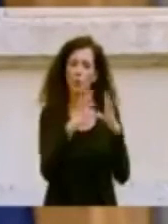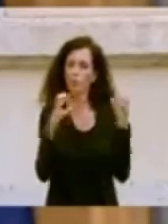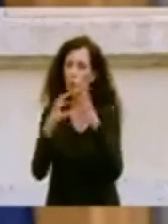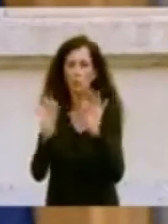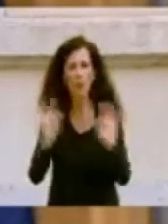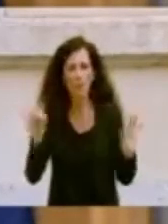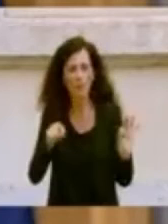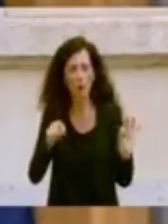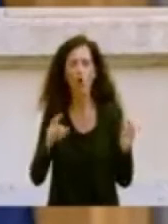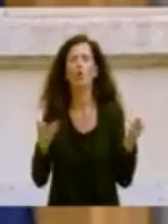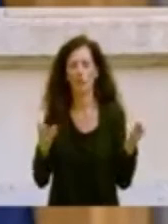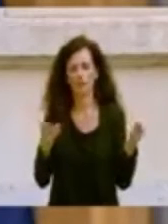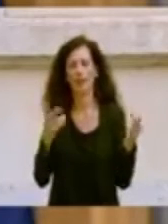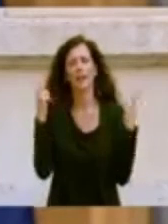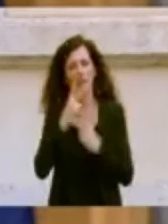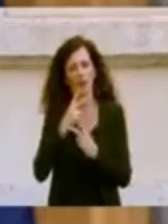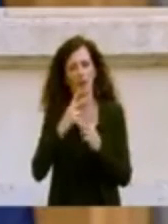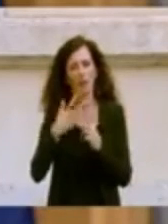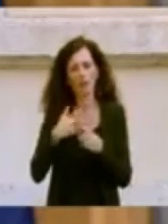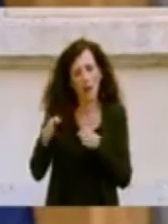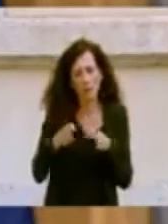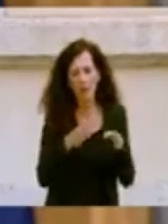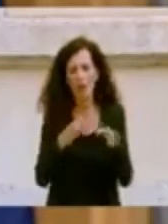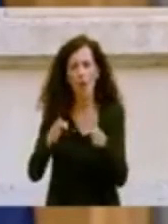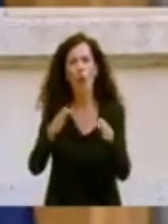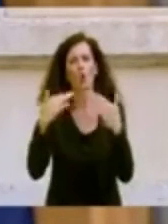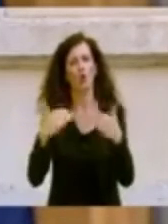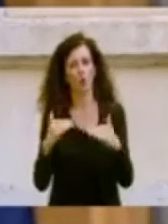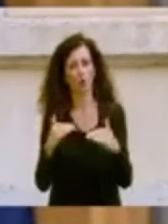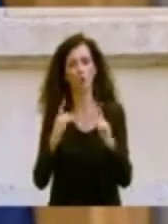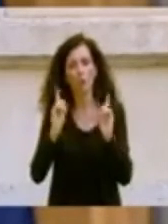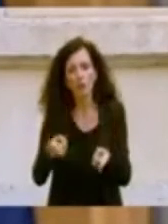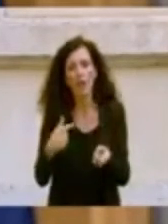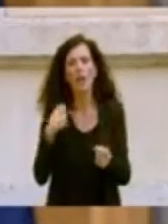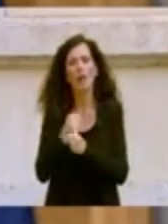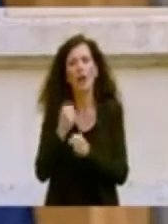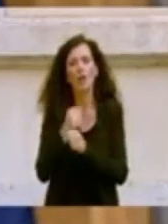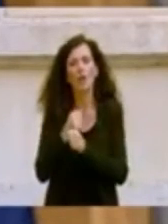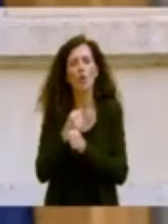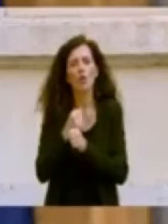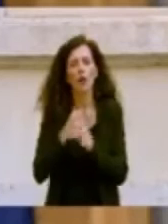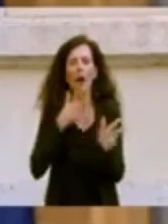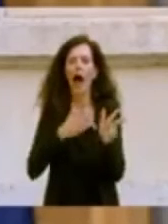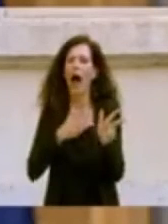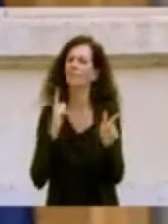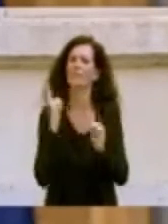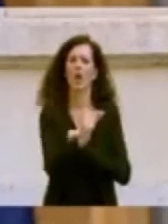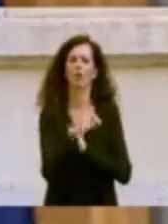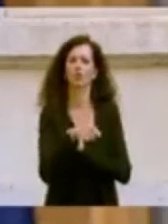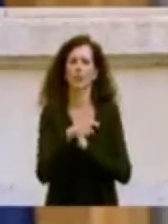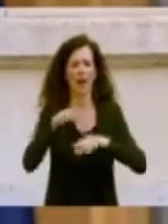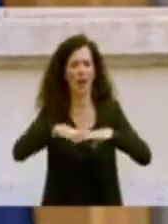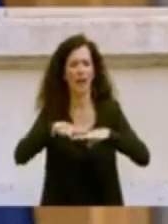lungo percorso da da realizzare dobbiamo lavorare all'alta velocità di rete no Dobbiamo